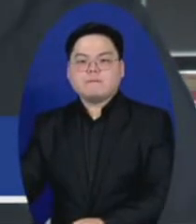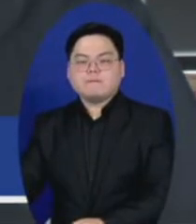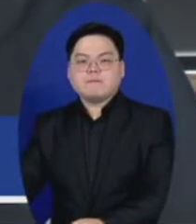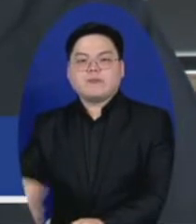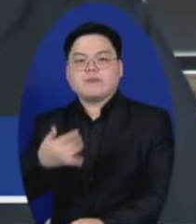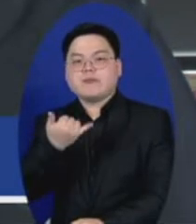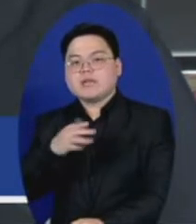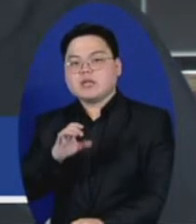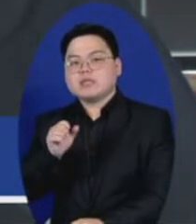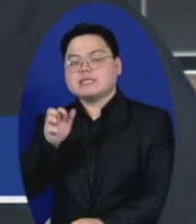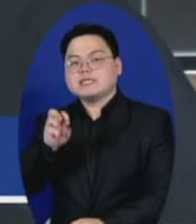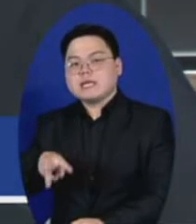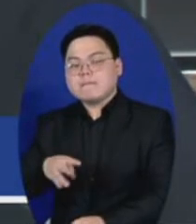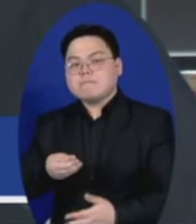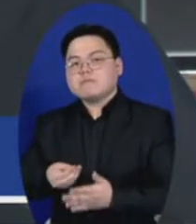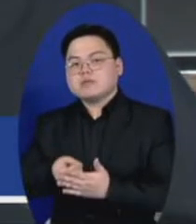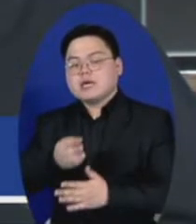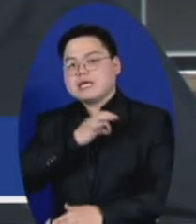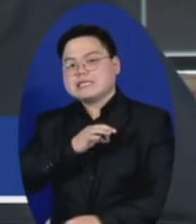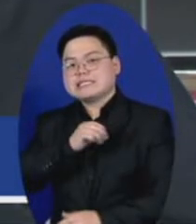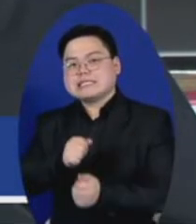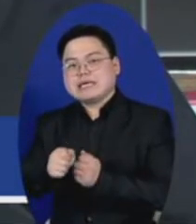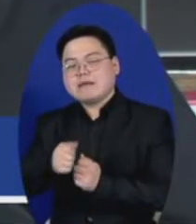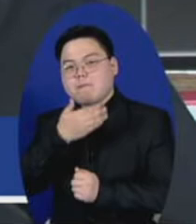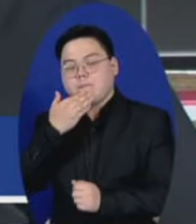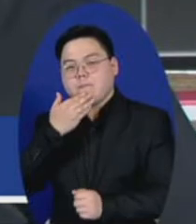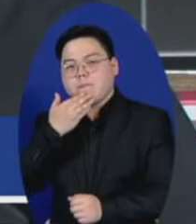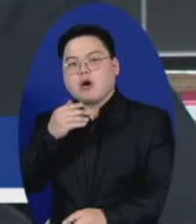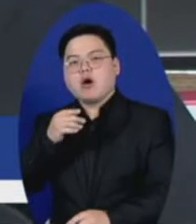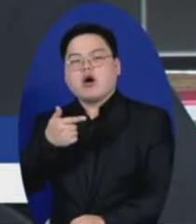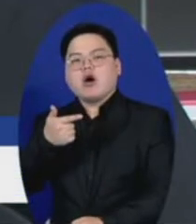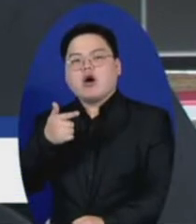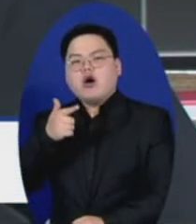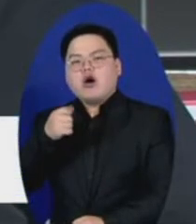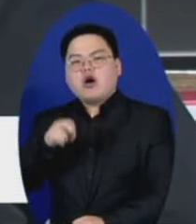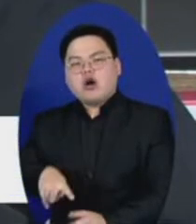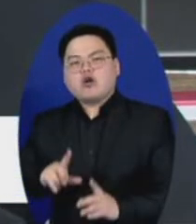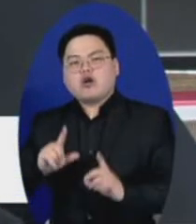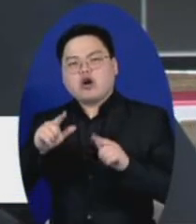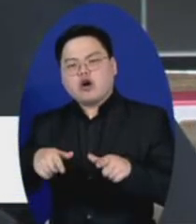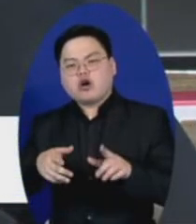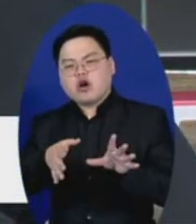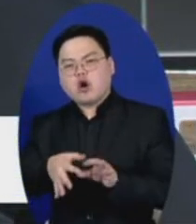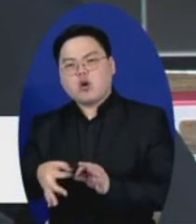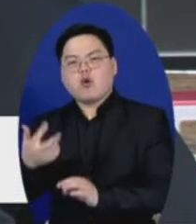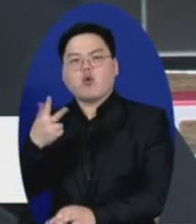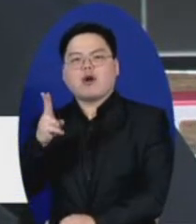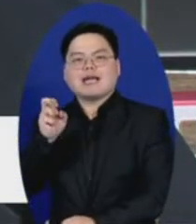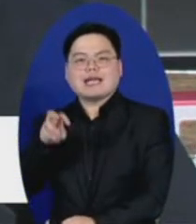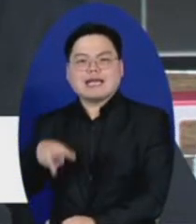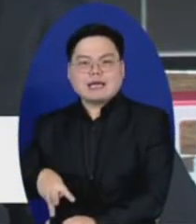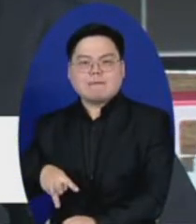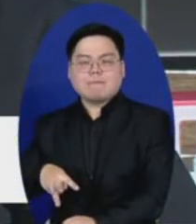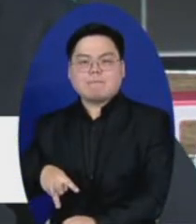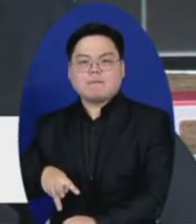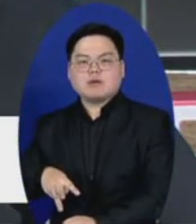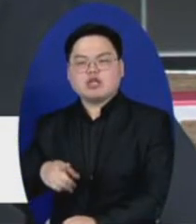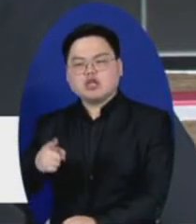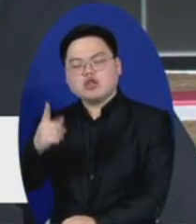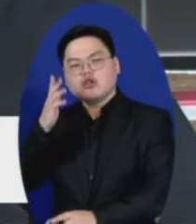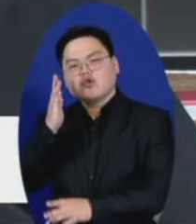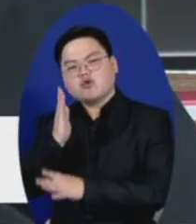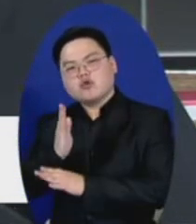дотроо ашиглалтын зардалгүй буюу одоо гол горхи төрөө тавиад 3 км-ийн одоо урттай хэмжээнд за хоногтоо